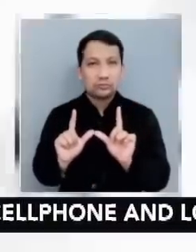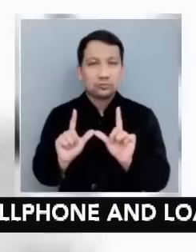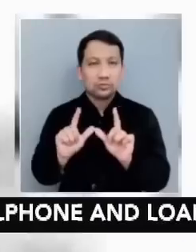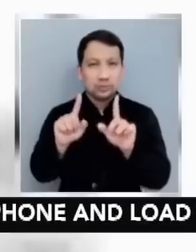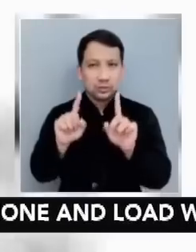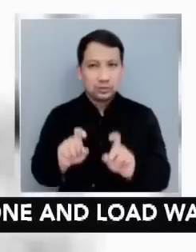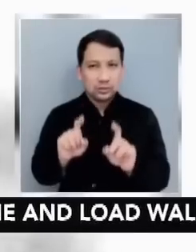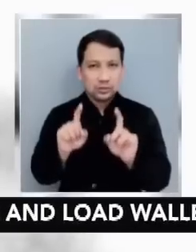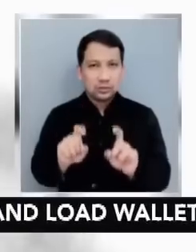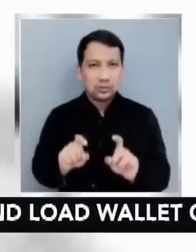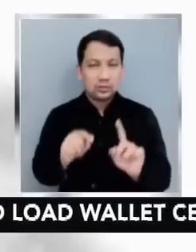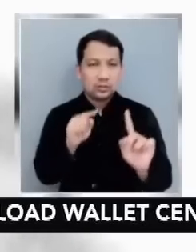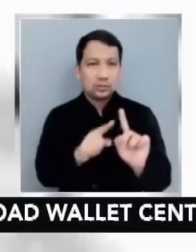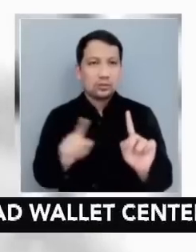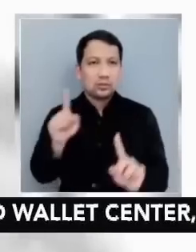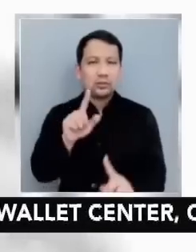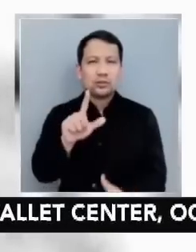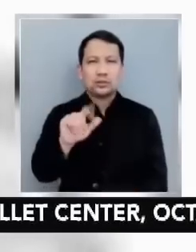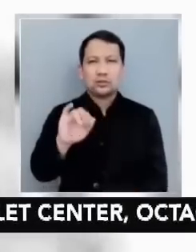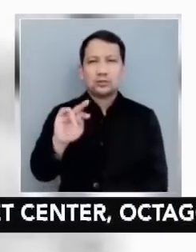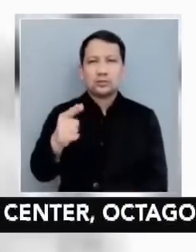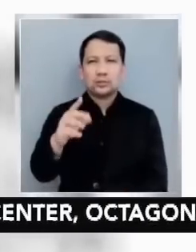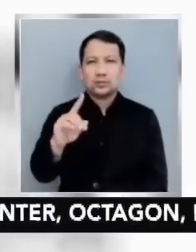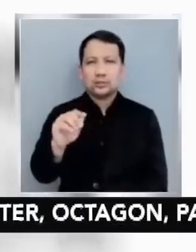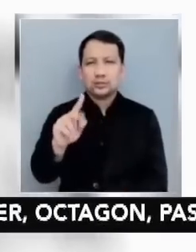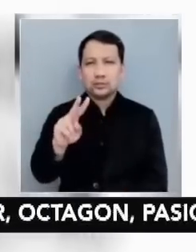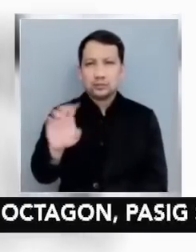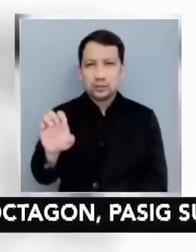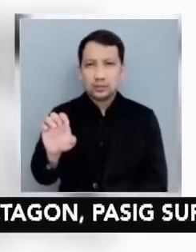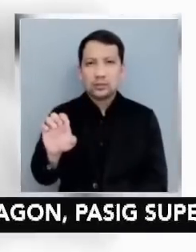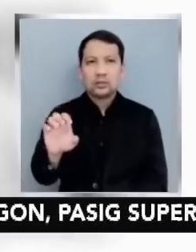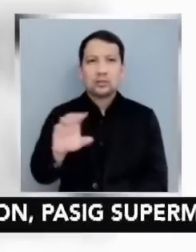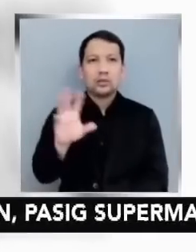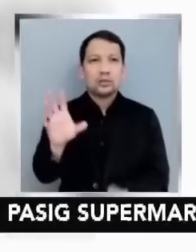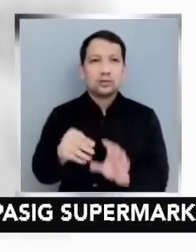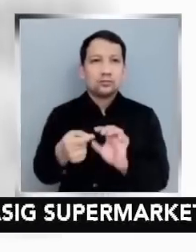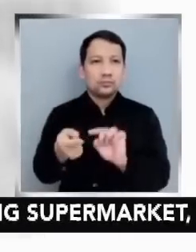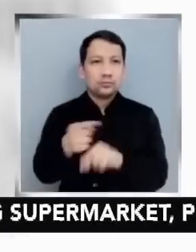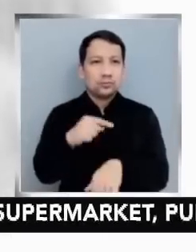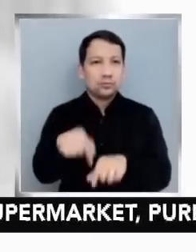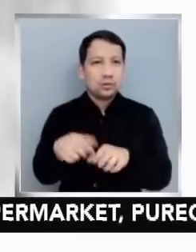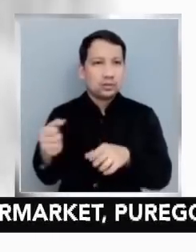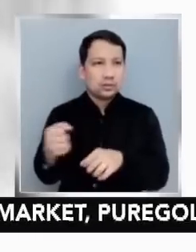dyan si Lynn Dale Gallardo ng Cebu Doctors University na nakakuha ng